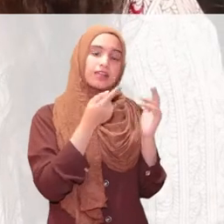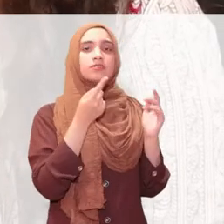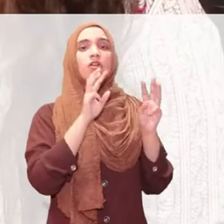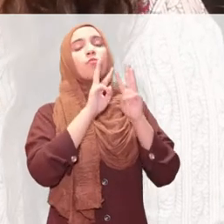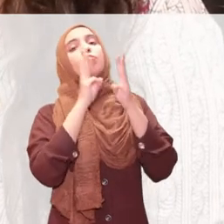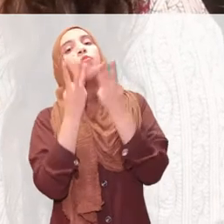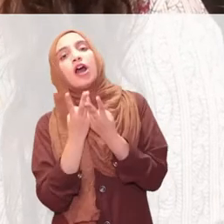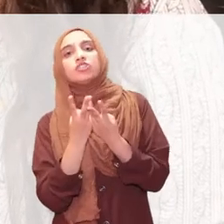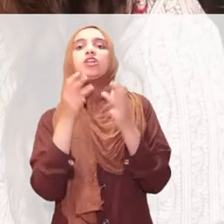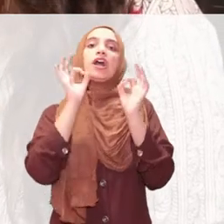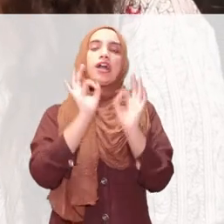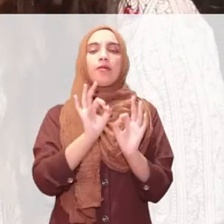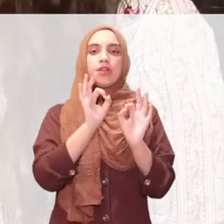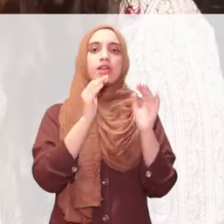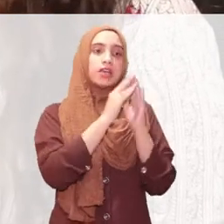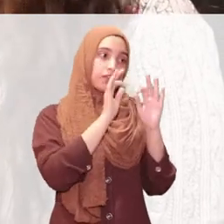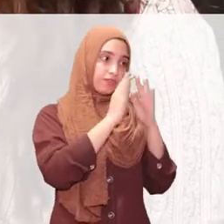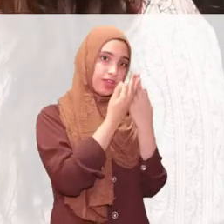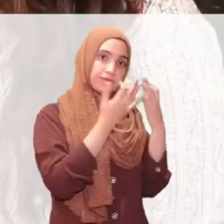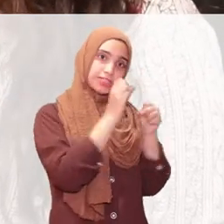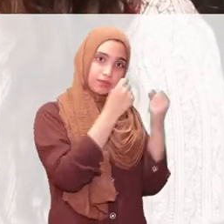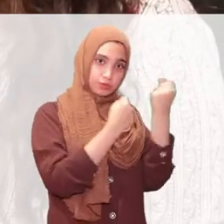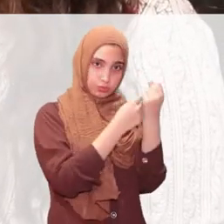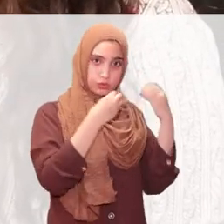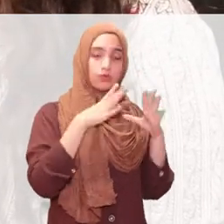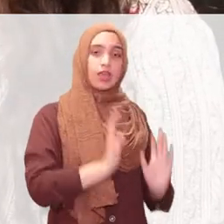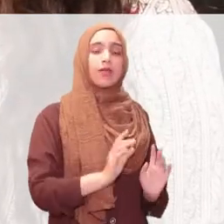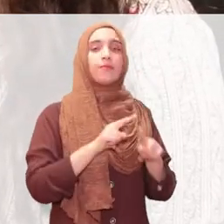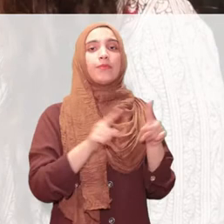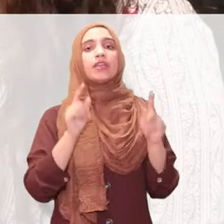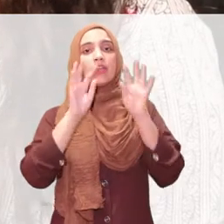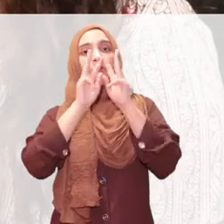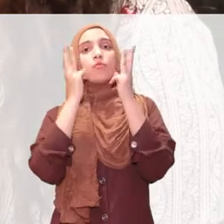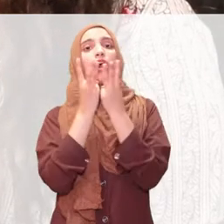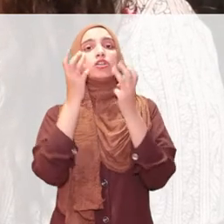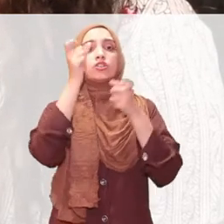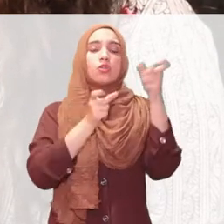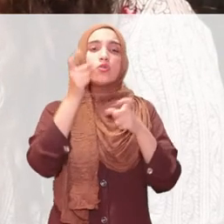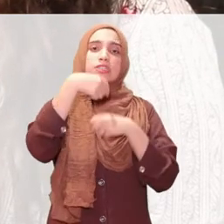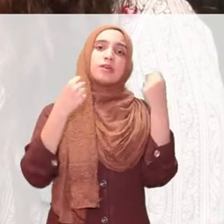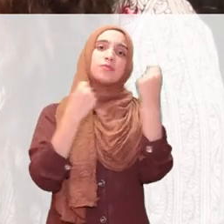प्ले लिस्ट कत्थक लुट